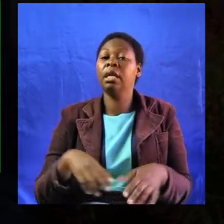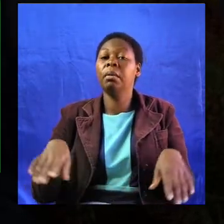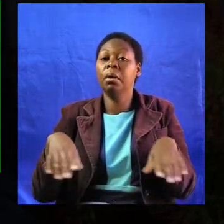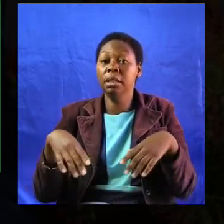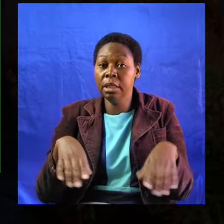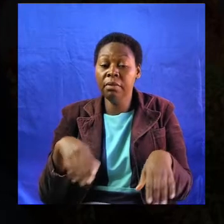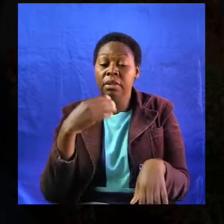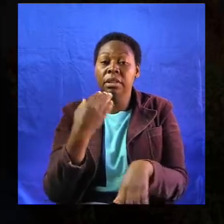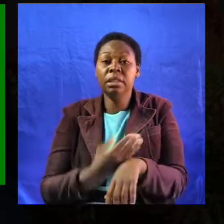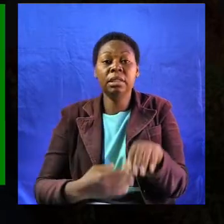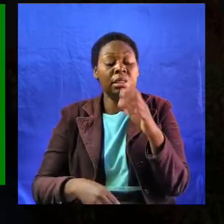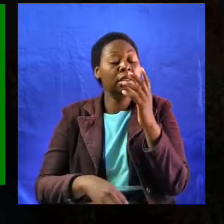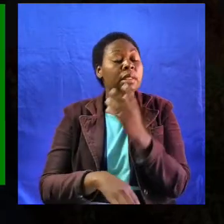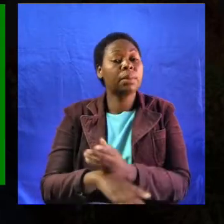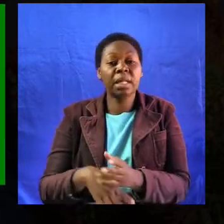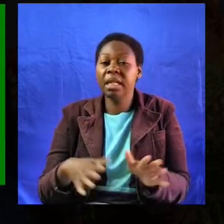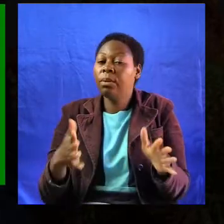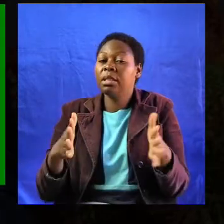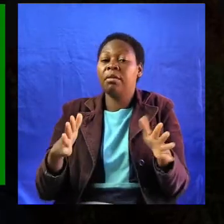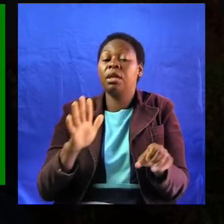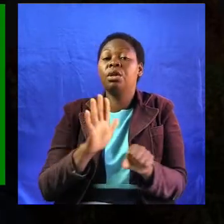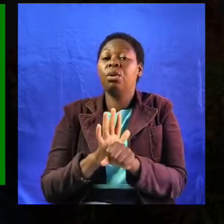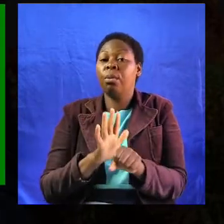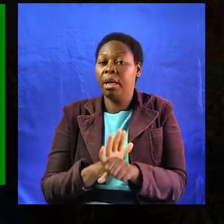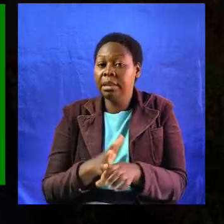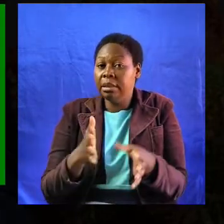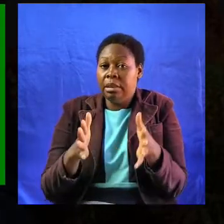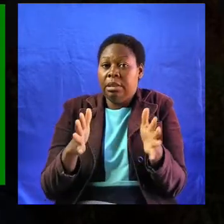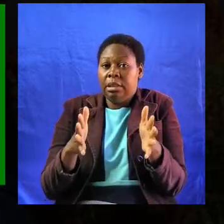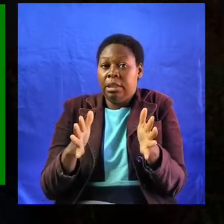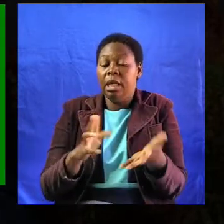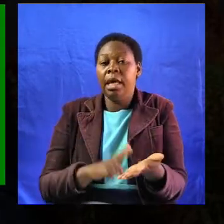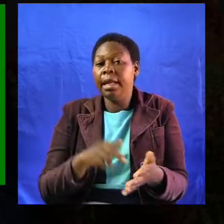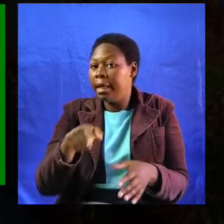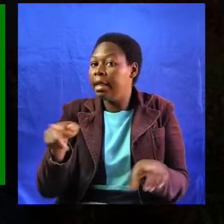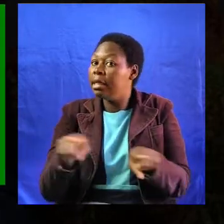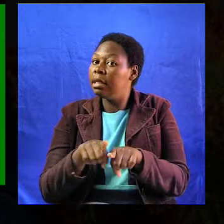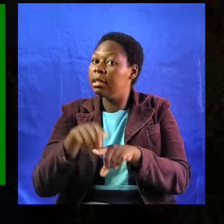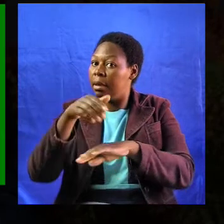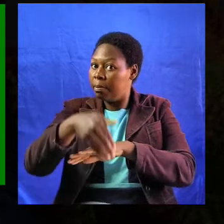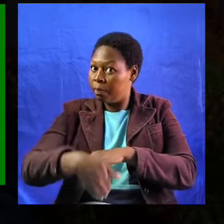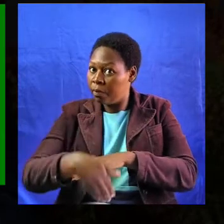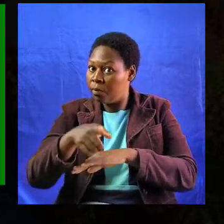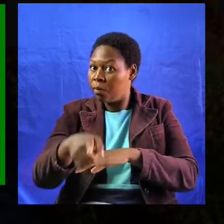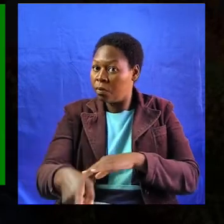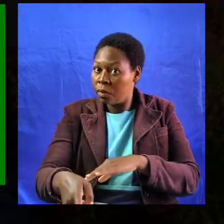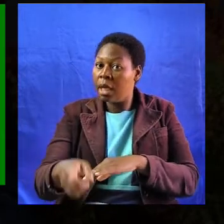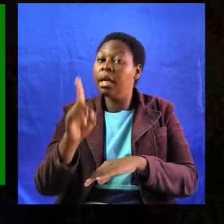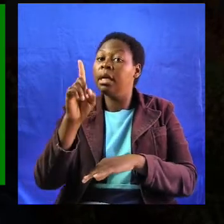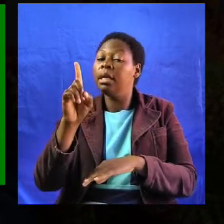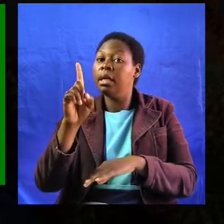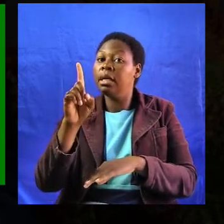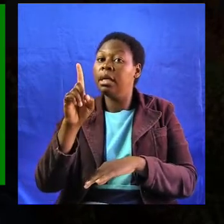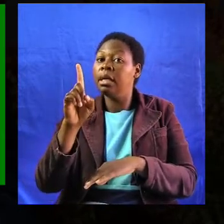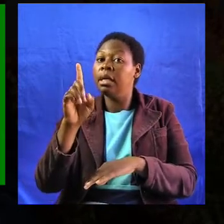akarovana. Verse 30. Nousiku uhwo mambo Bhirishezari mukadheya akaurawa. Darius muMedia akapuwa